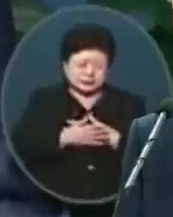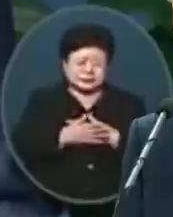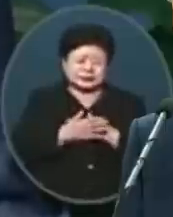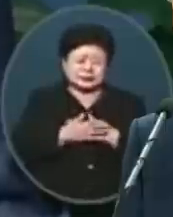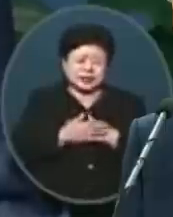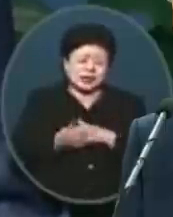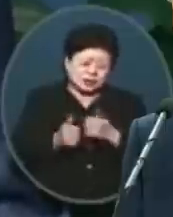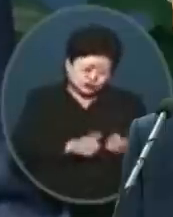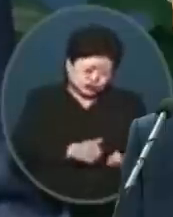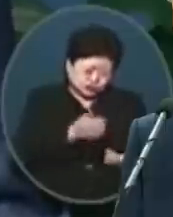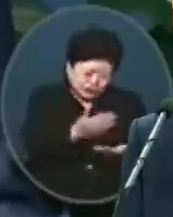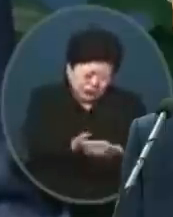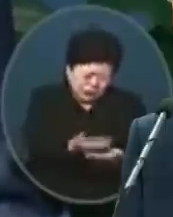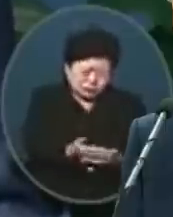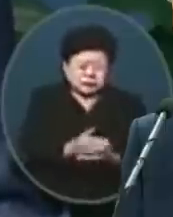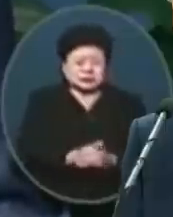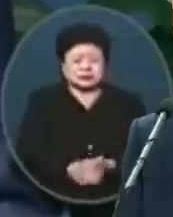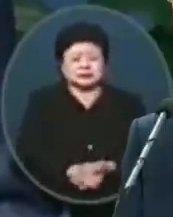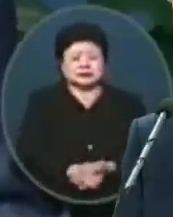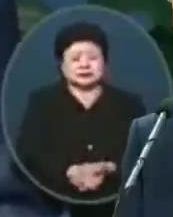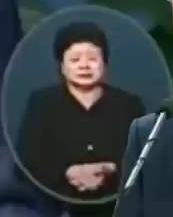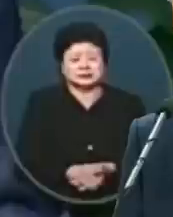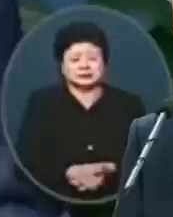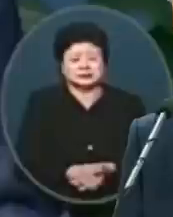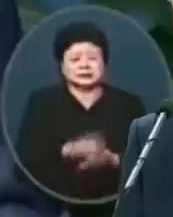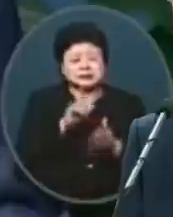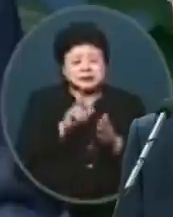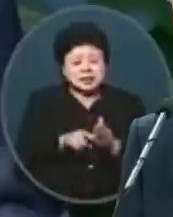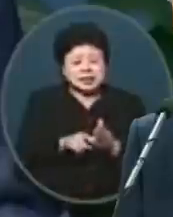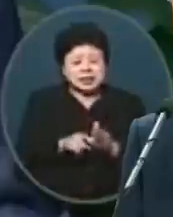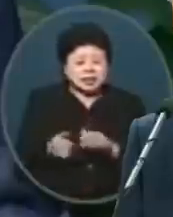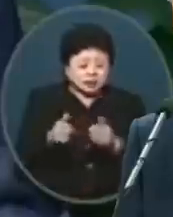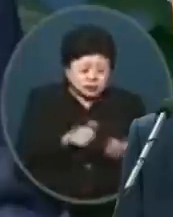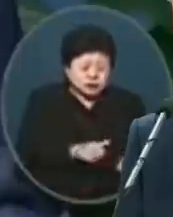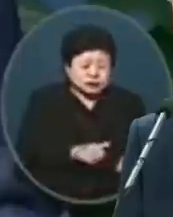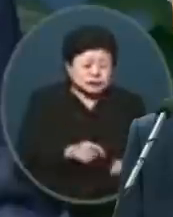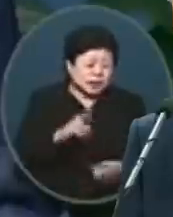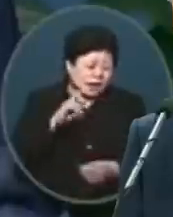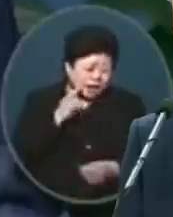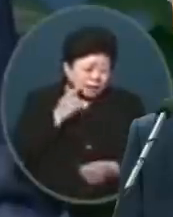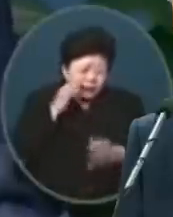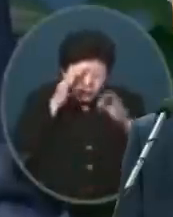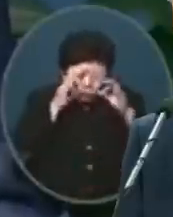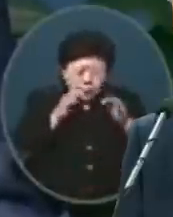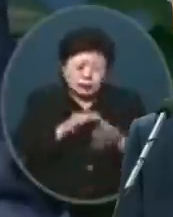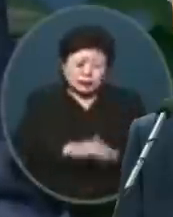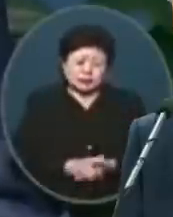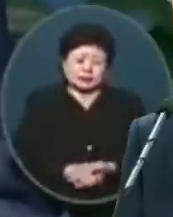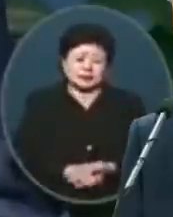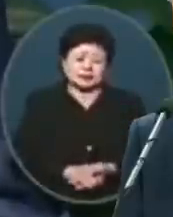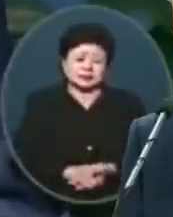날 죽여주십시오. 그때는 죽는 것이 그렇게 아름답게 보일 수가 없습니다.